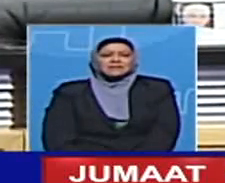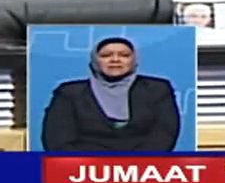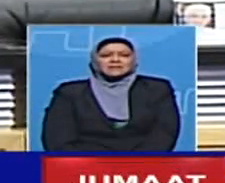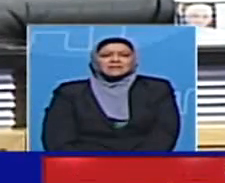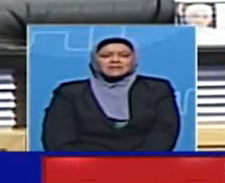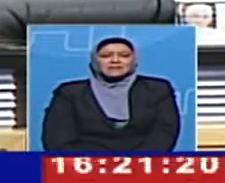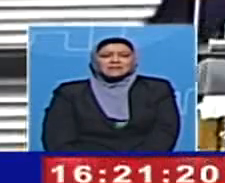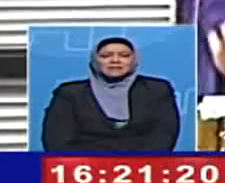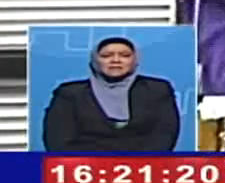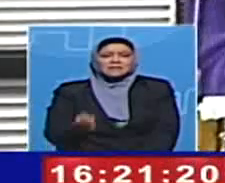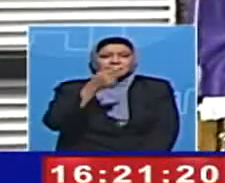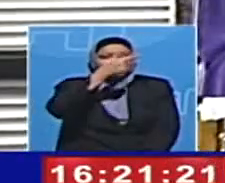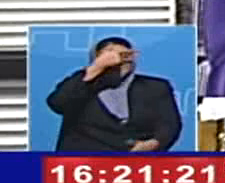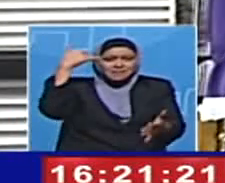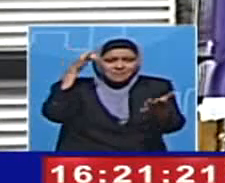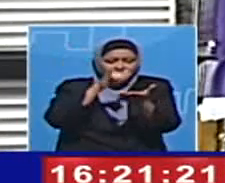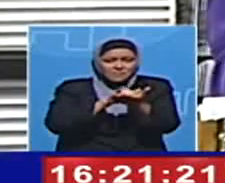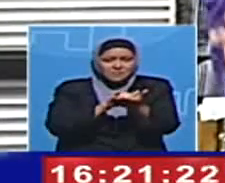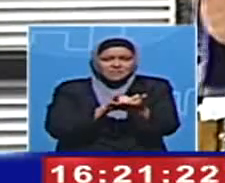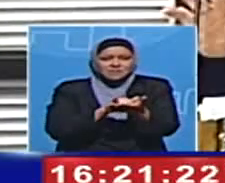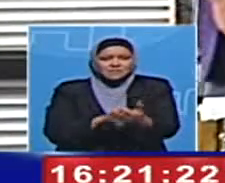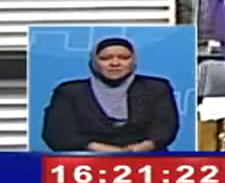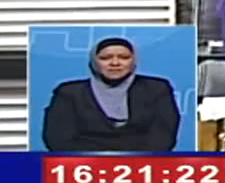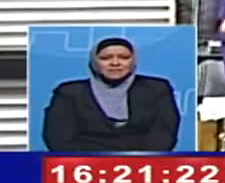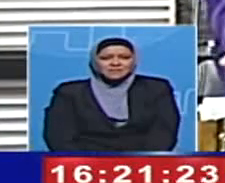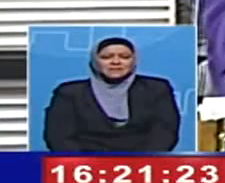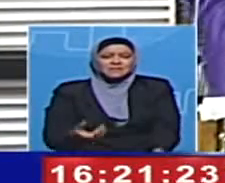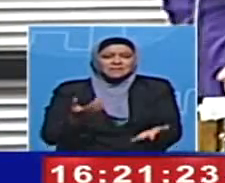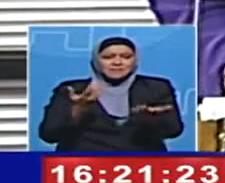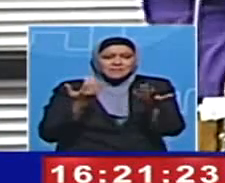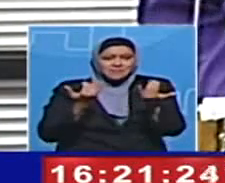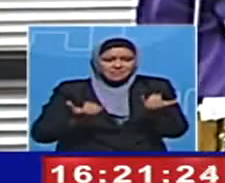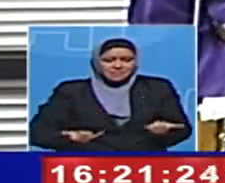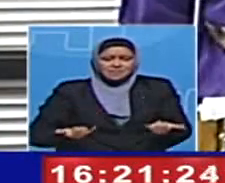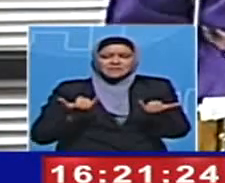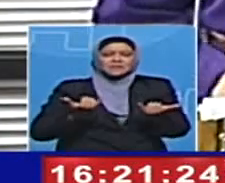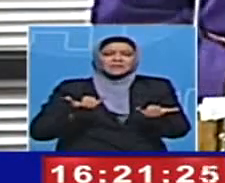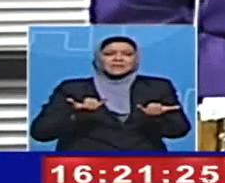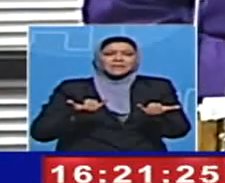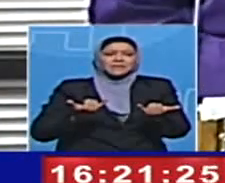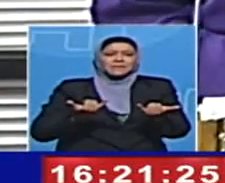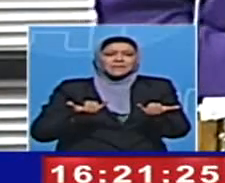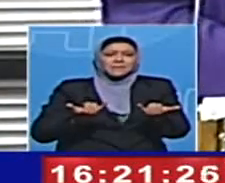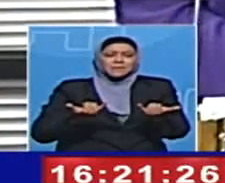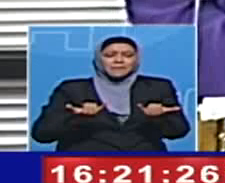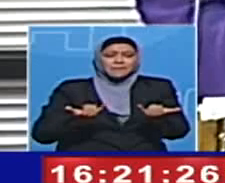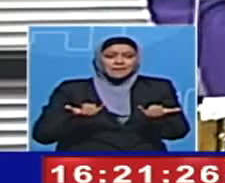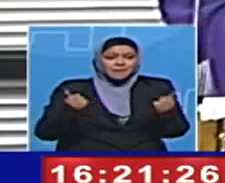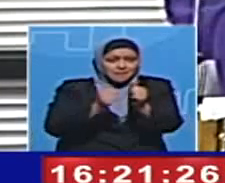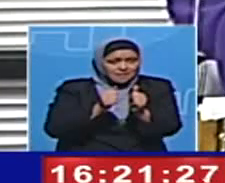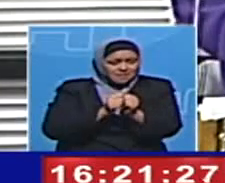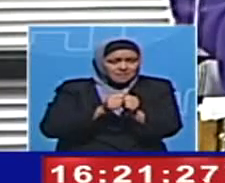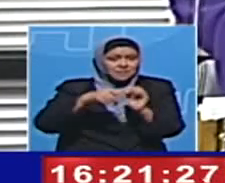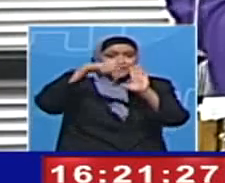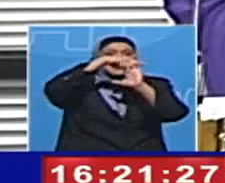di-pertua oleh itu oleh itu berdiri atas pendirian sedemikian kerajaan yang